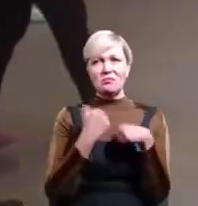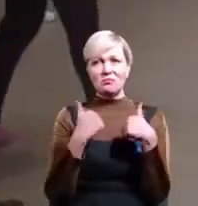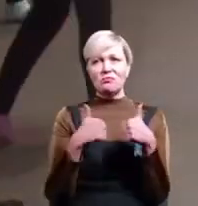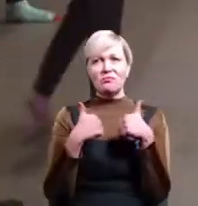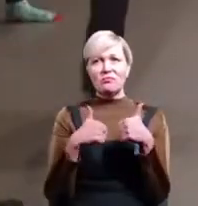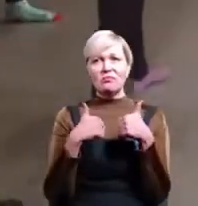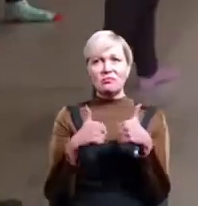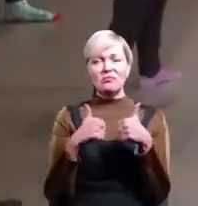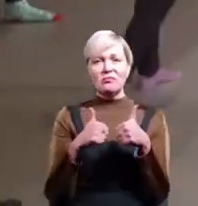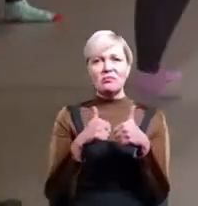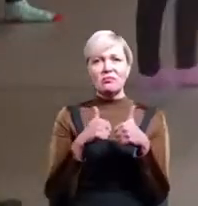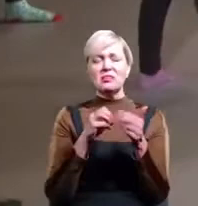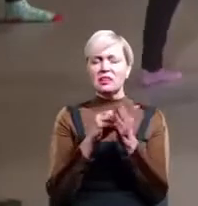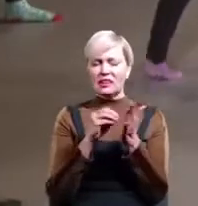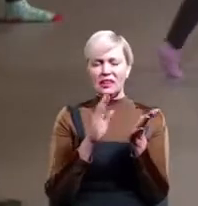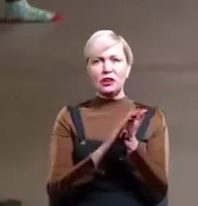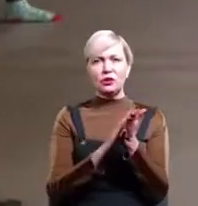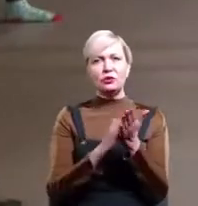Зачет, барышни.